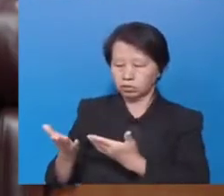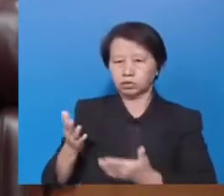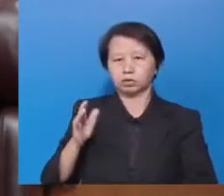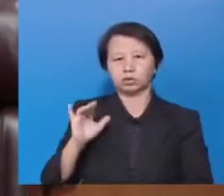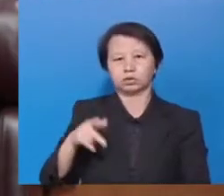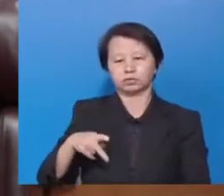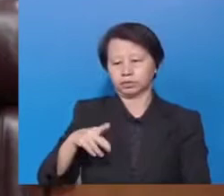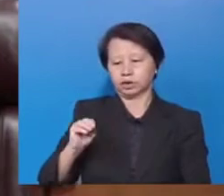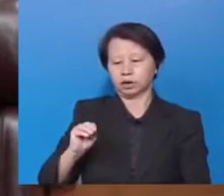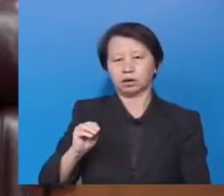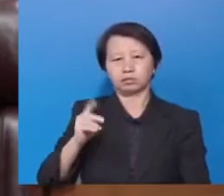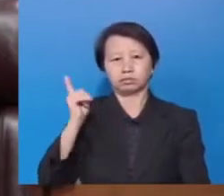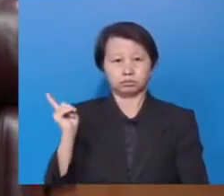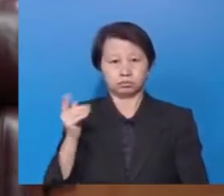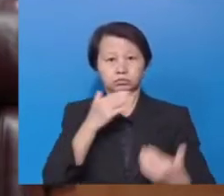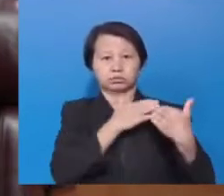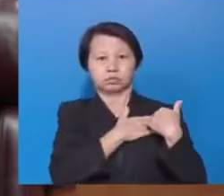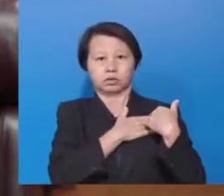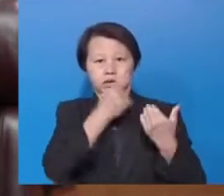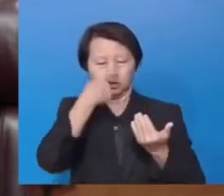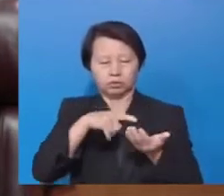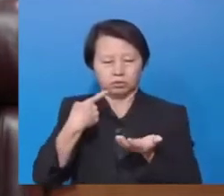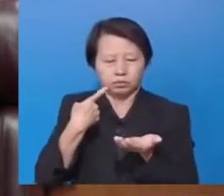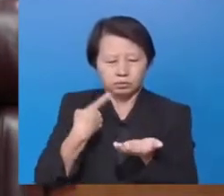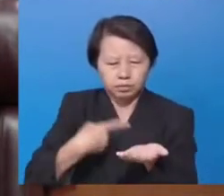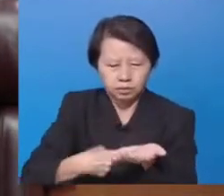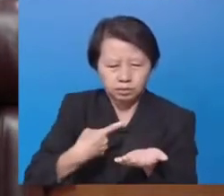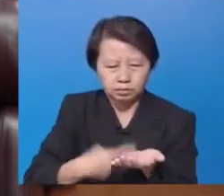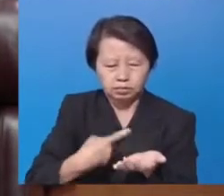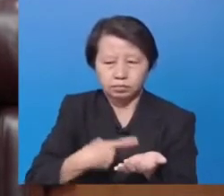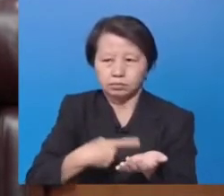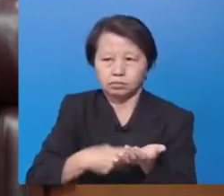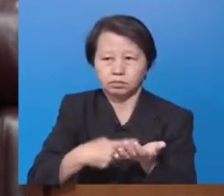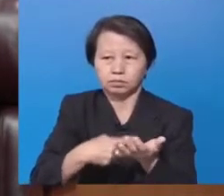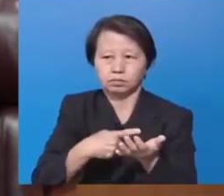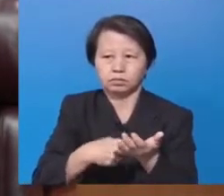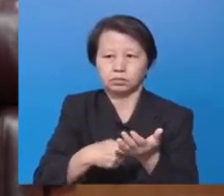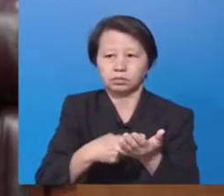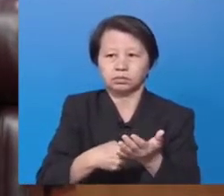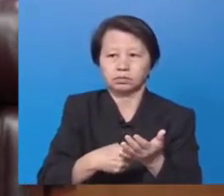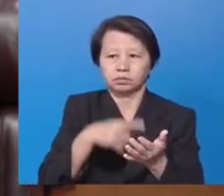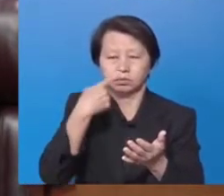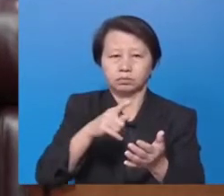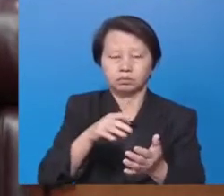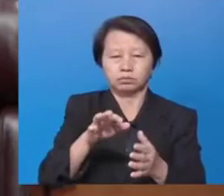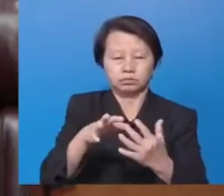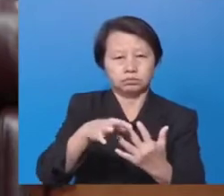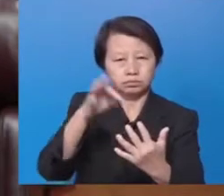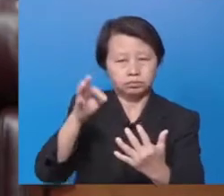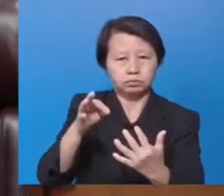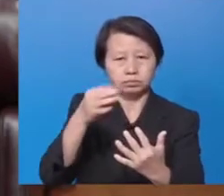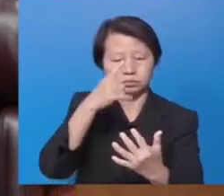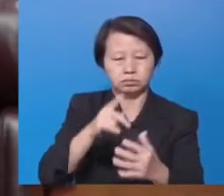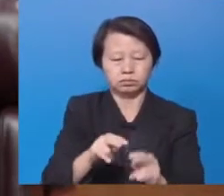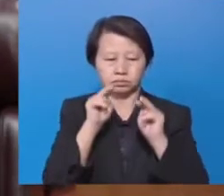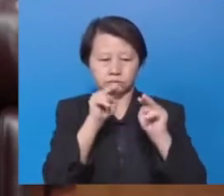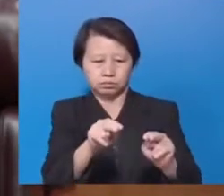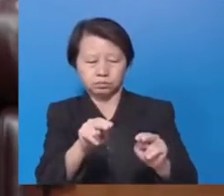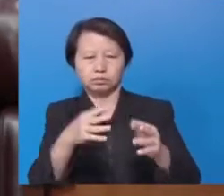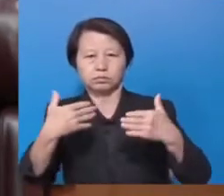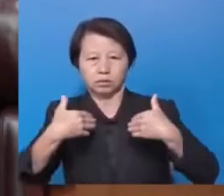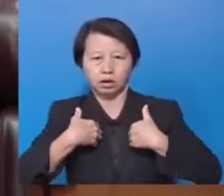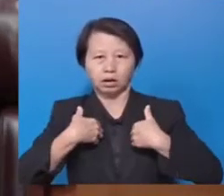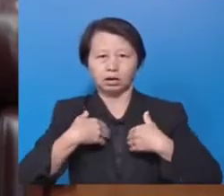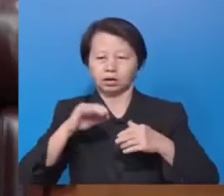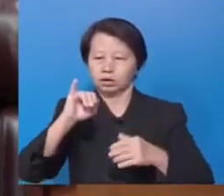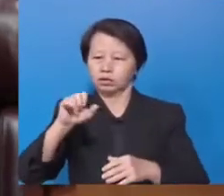amat bermakna menteri yang berperanan untuk membincangkan longterm reform inisiatif dengan izin memandangkan